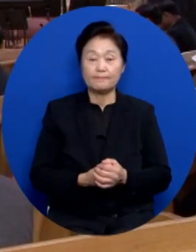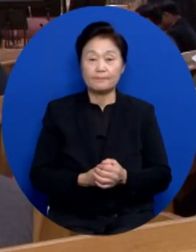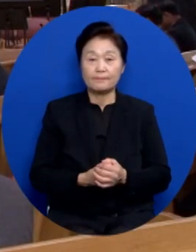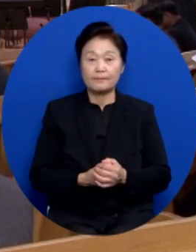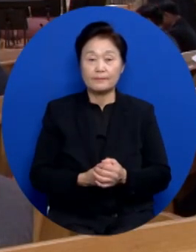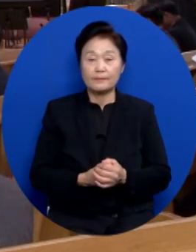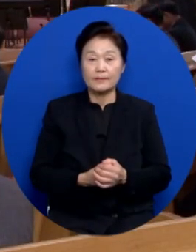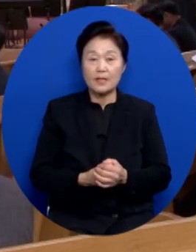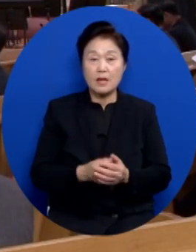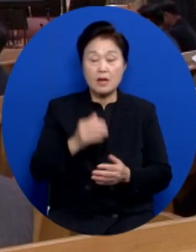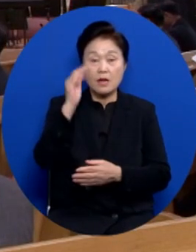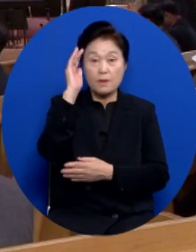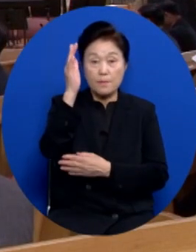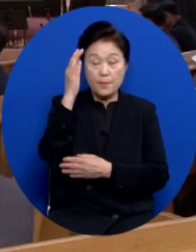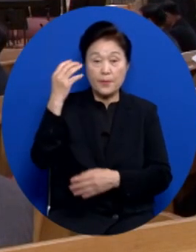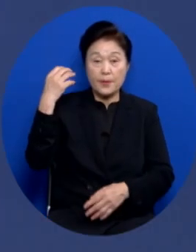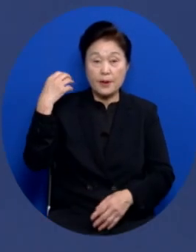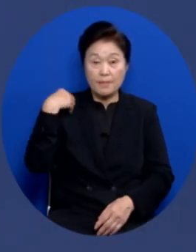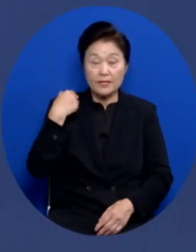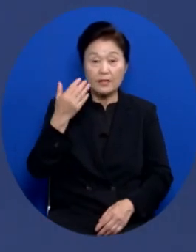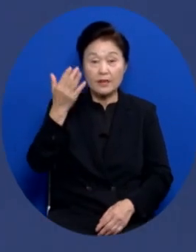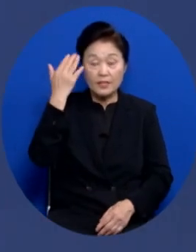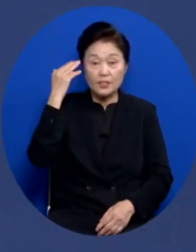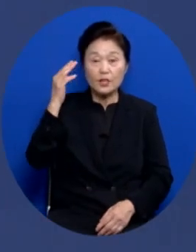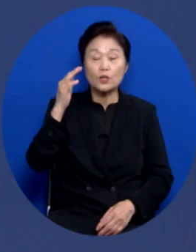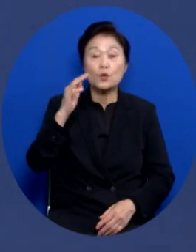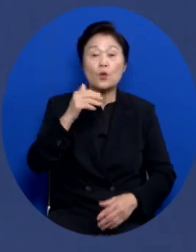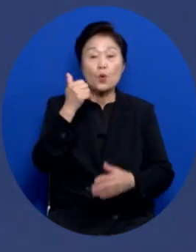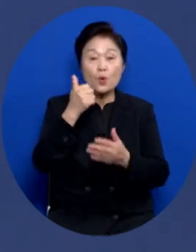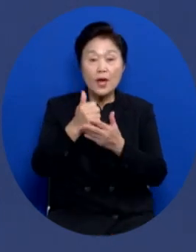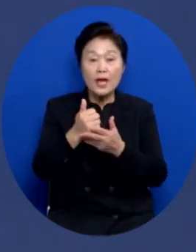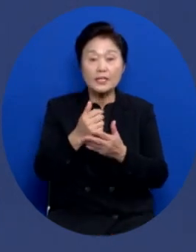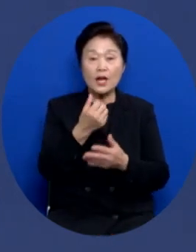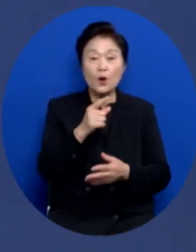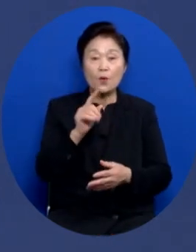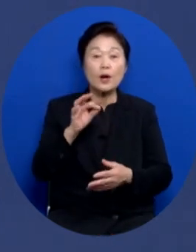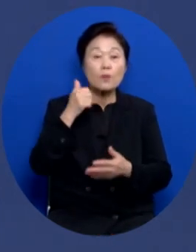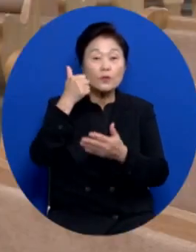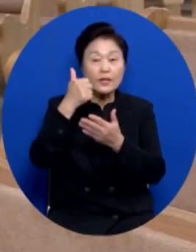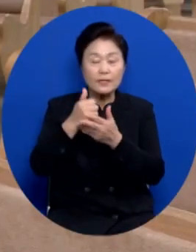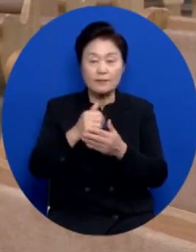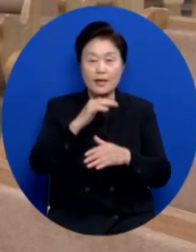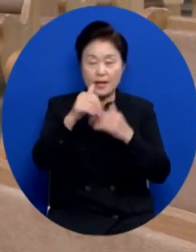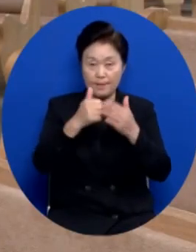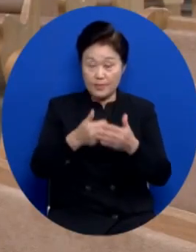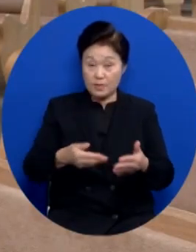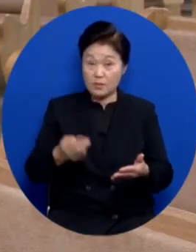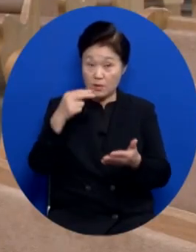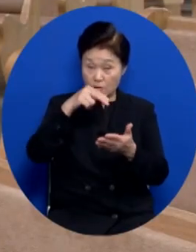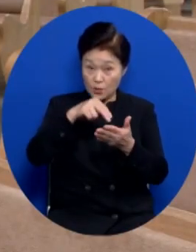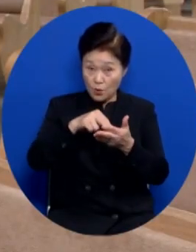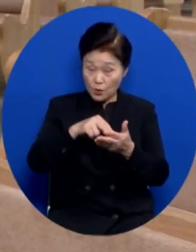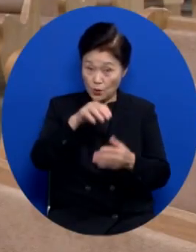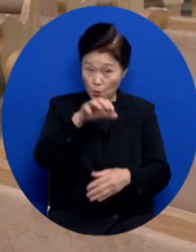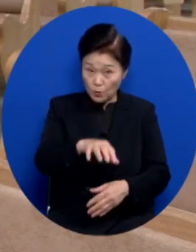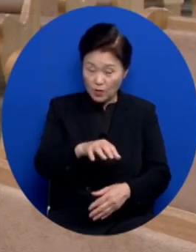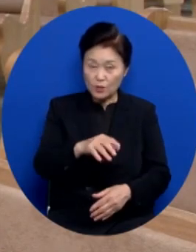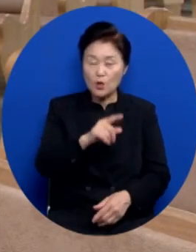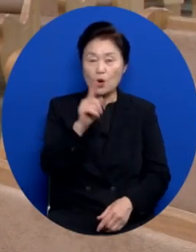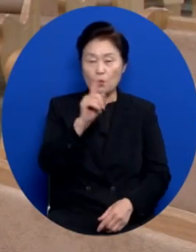개회예배에서 말씀을 전한 직전 회장 왕수 목사는 하나님께서 세워주신 자리에서는 무엇보다